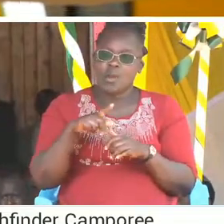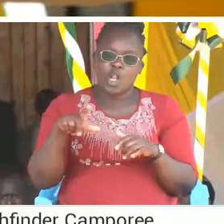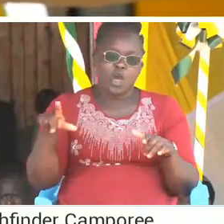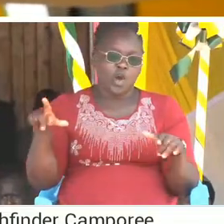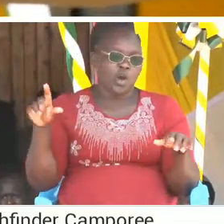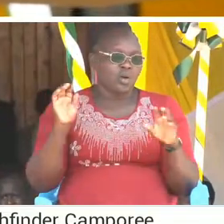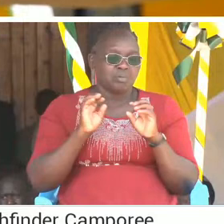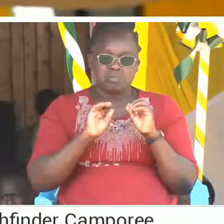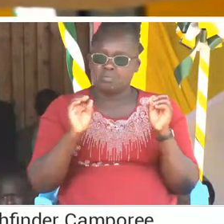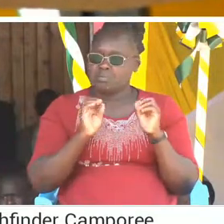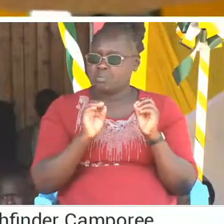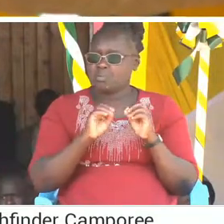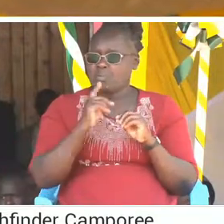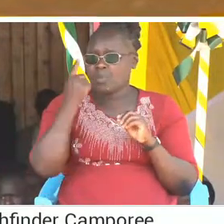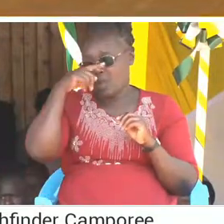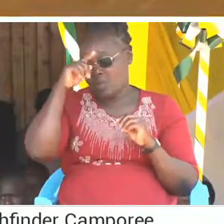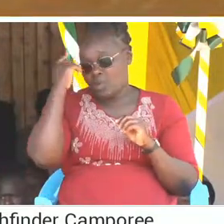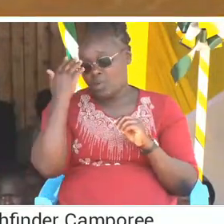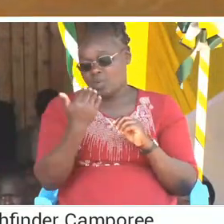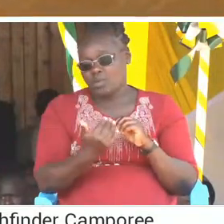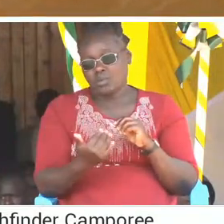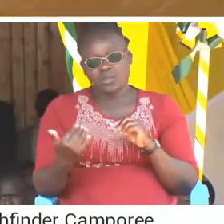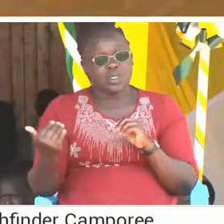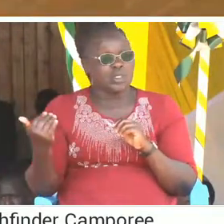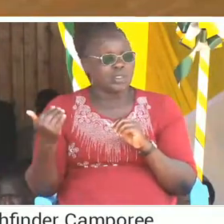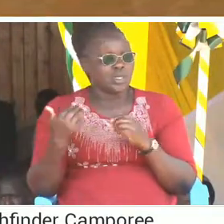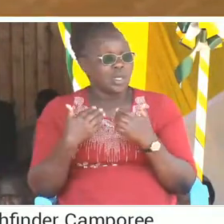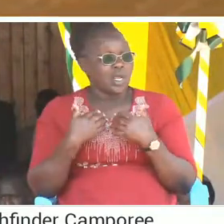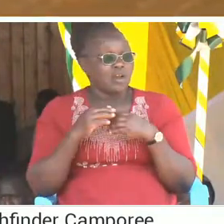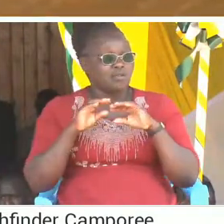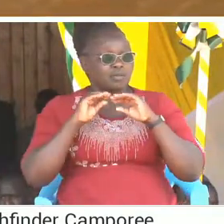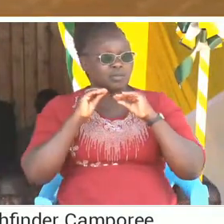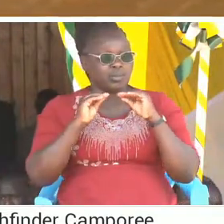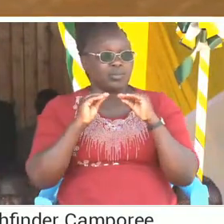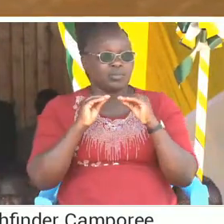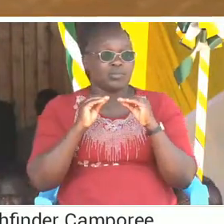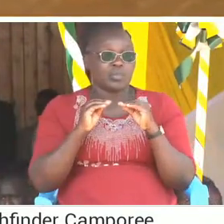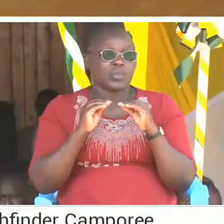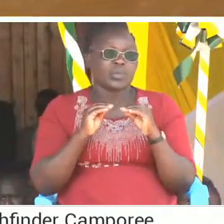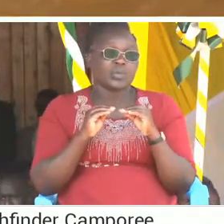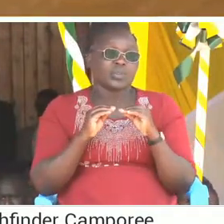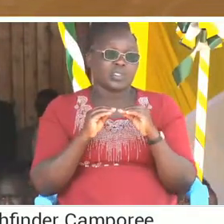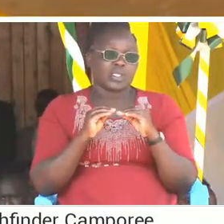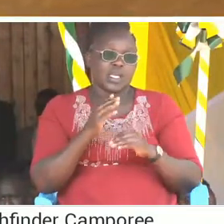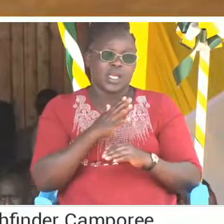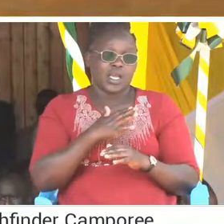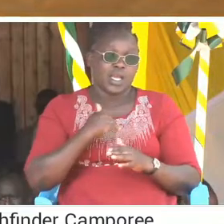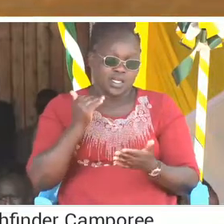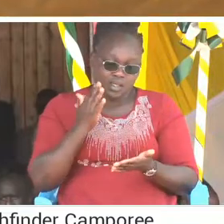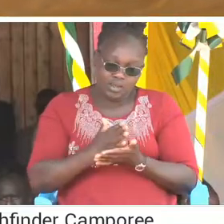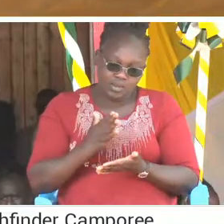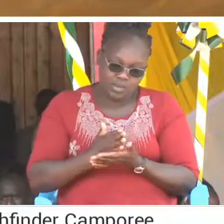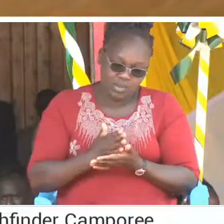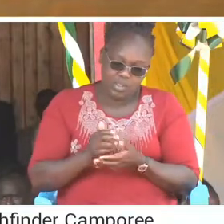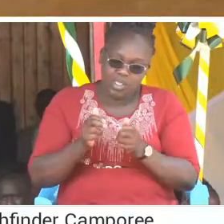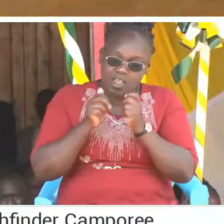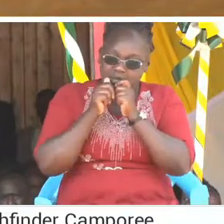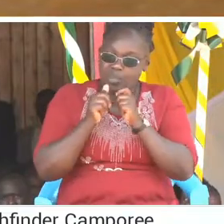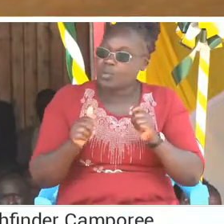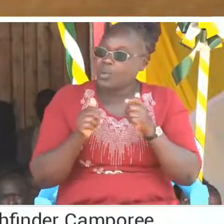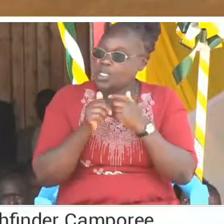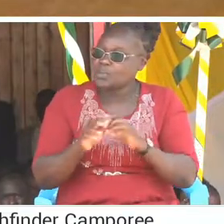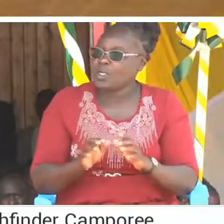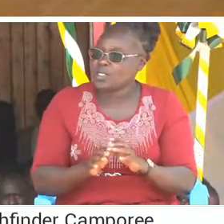wameweza kupata mafunzo. Tumekuwa tukiwatembelea na tumeona vile wanabarikiwa. Kwa hivyo sitaki